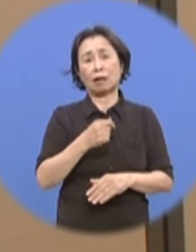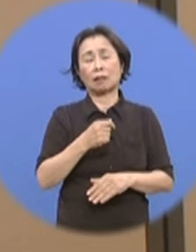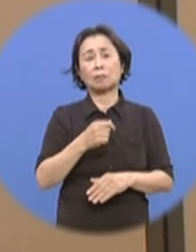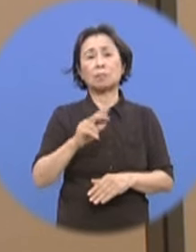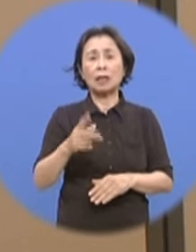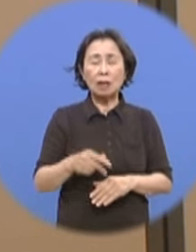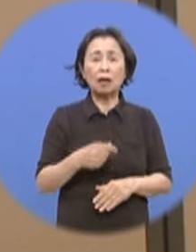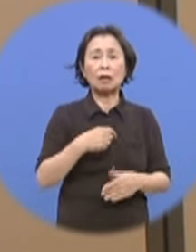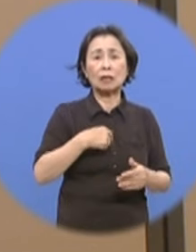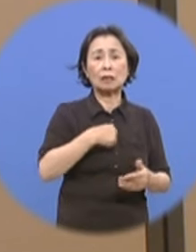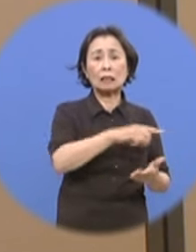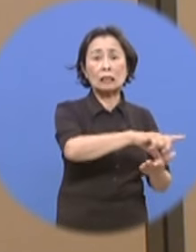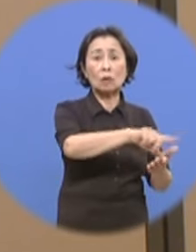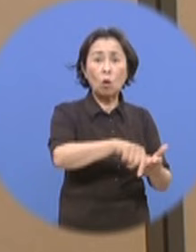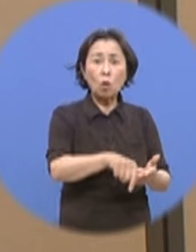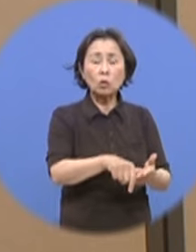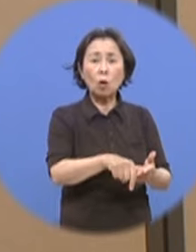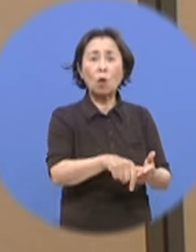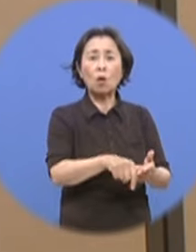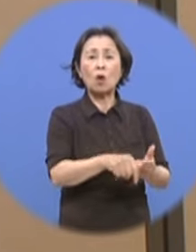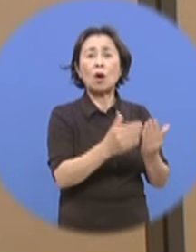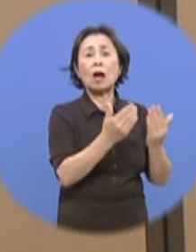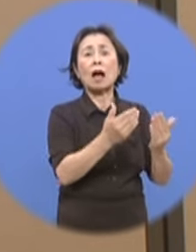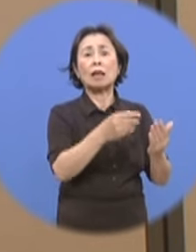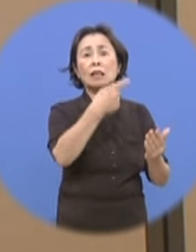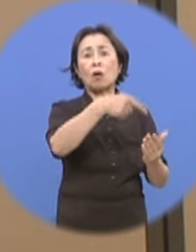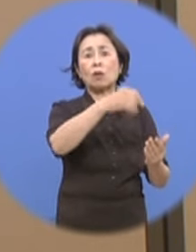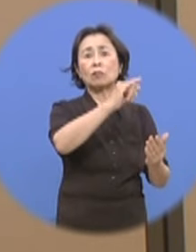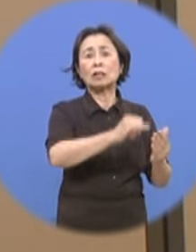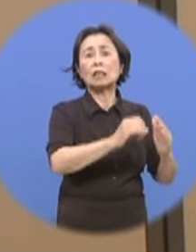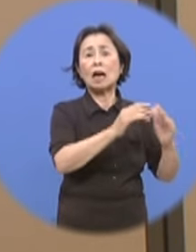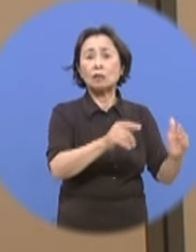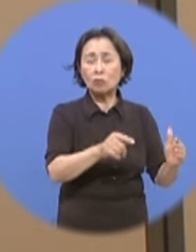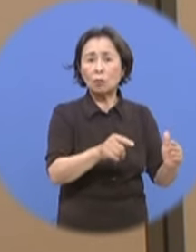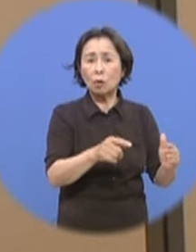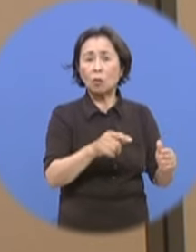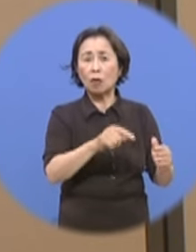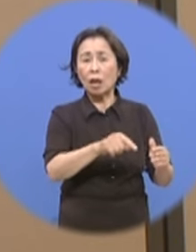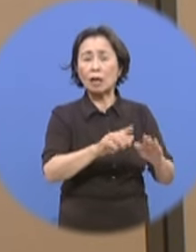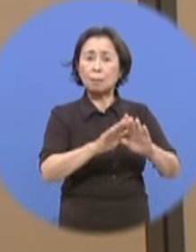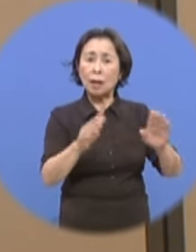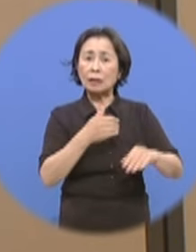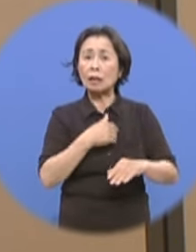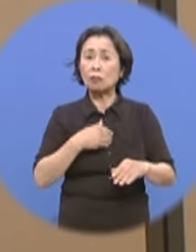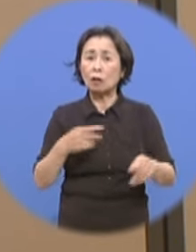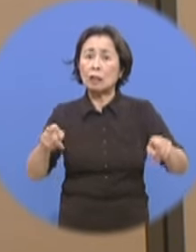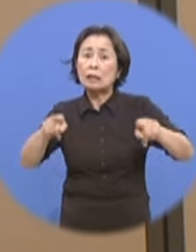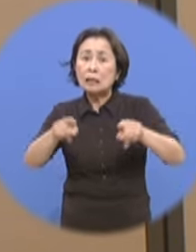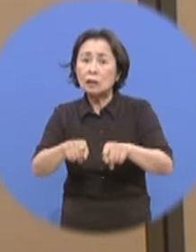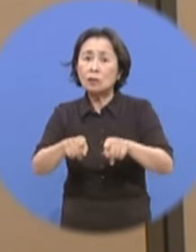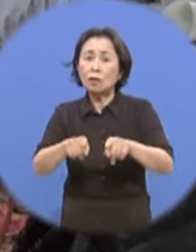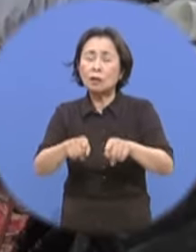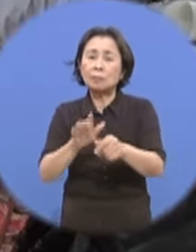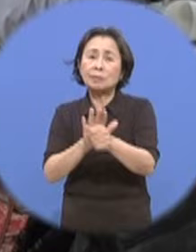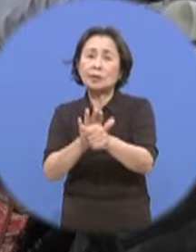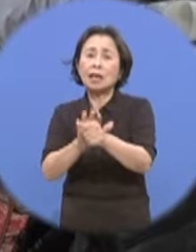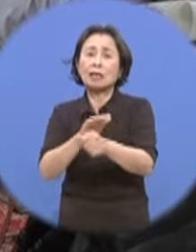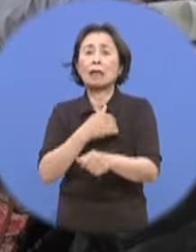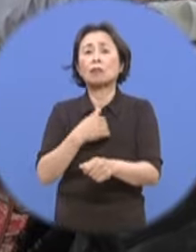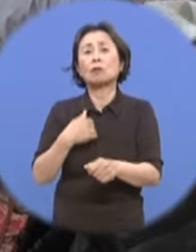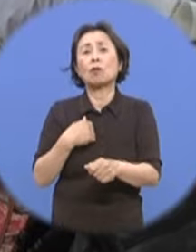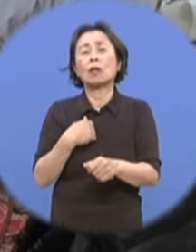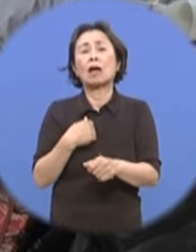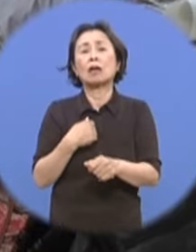も全ての学校でこういった学びができるように伴奏的な支援をいそれが要だと考えてい